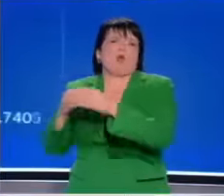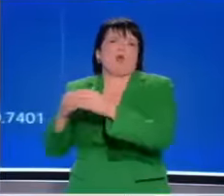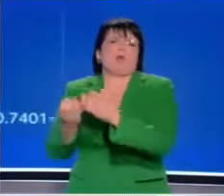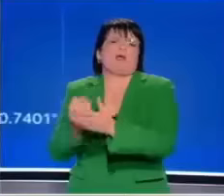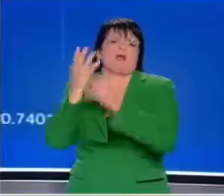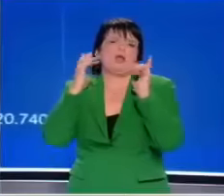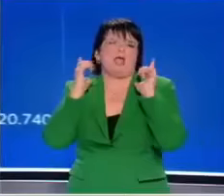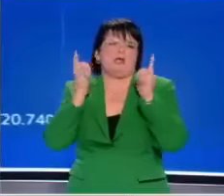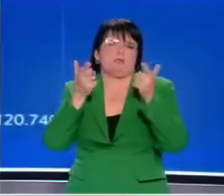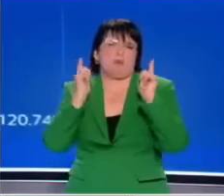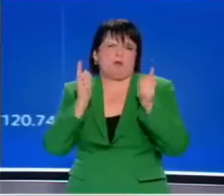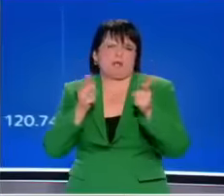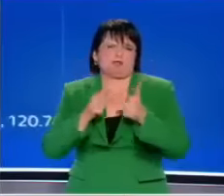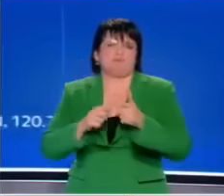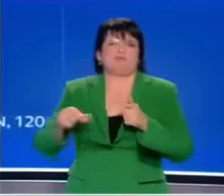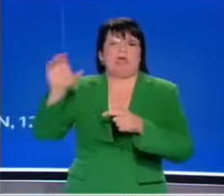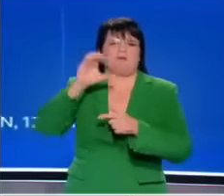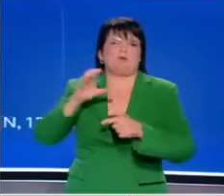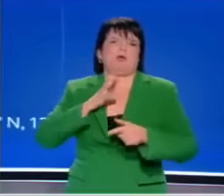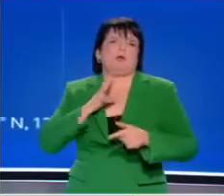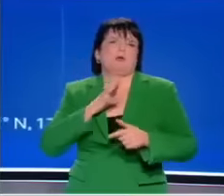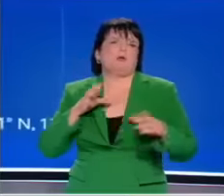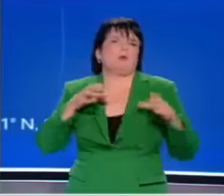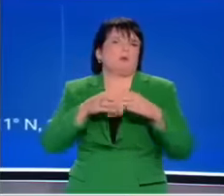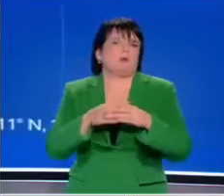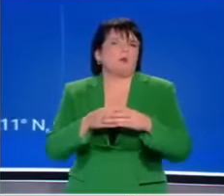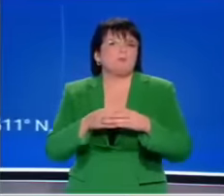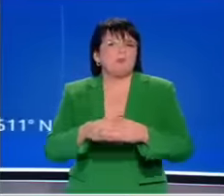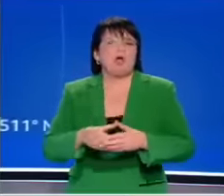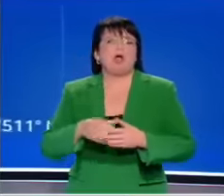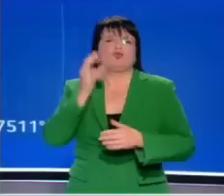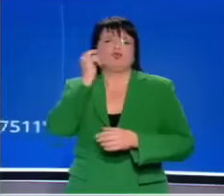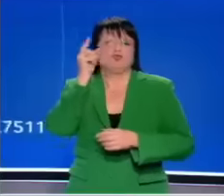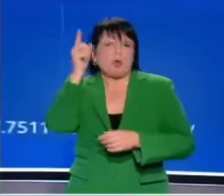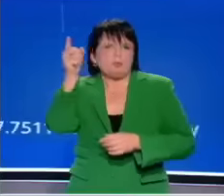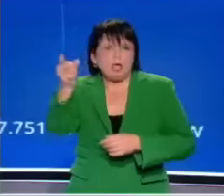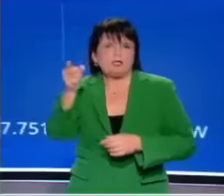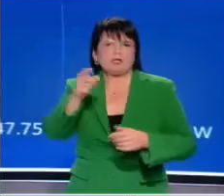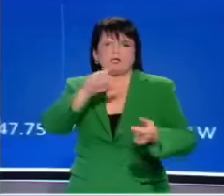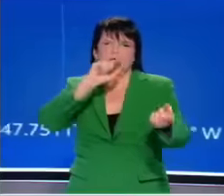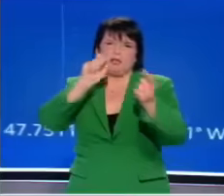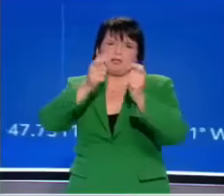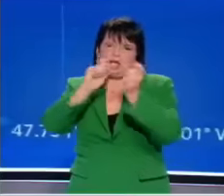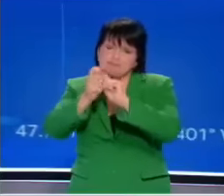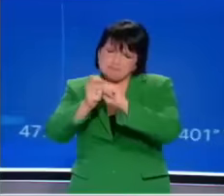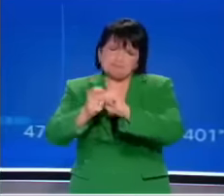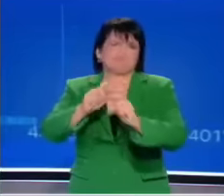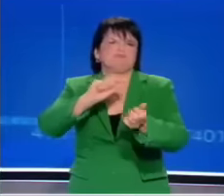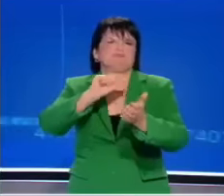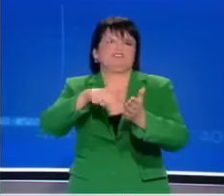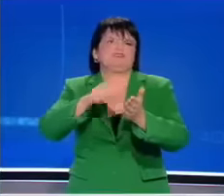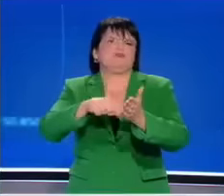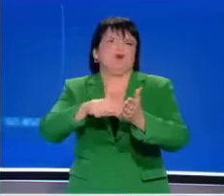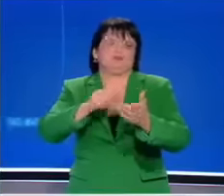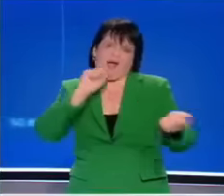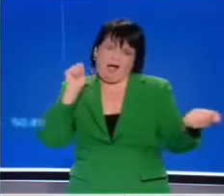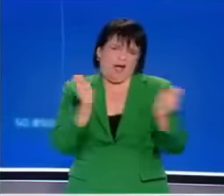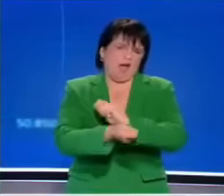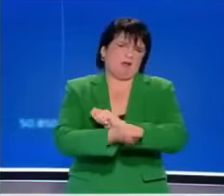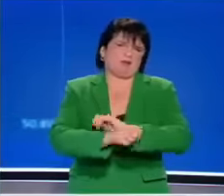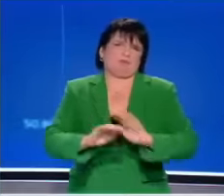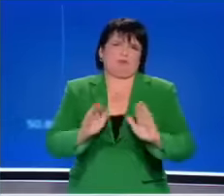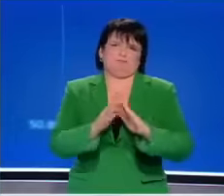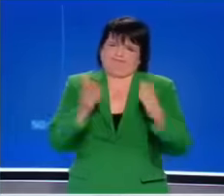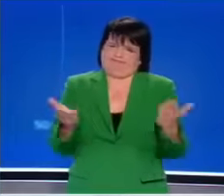δημοκρατίας που είναι το βεμερ είναι στο ευρωπαϊκό λαϊκό κόμμα να πάει πάνω στα σκόπια και να αλλάξουν τη συμφωνία είμαι σίγουρος ότι θα συμφωνήσει το πάντως το